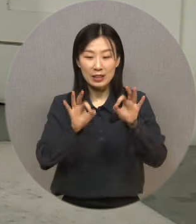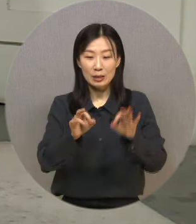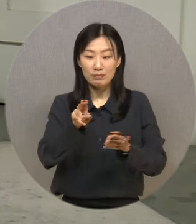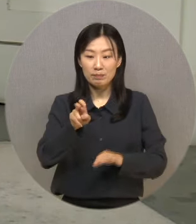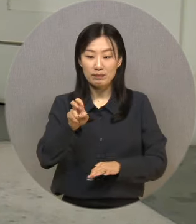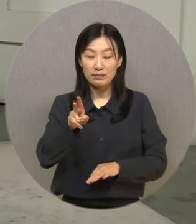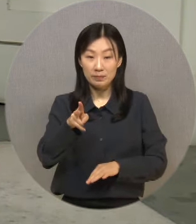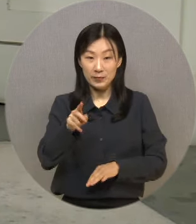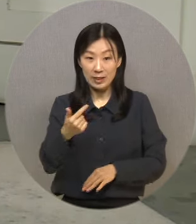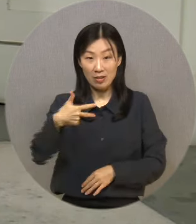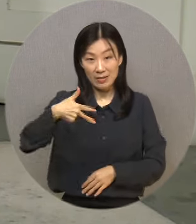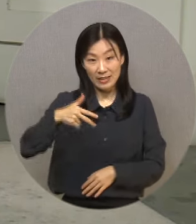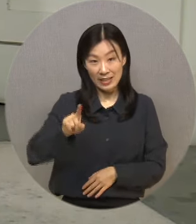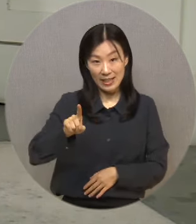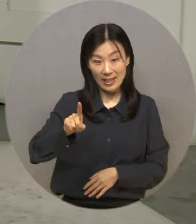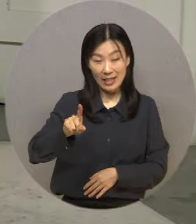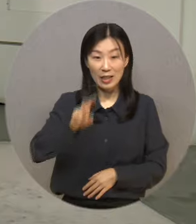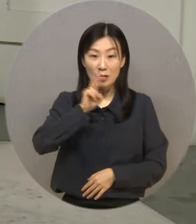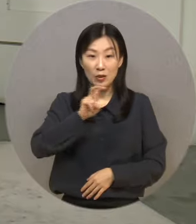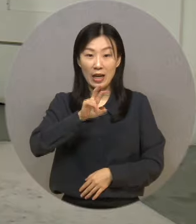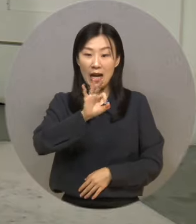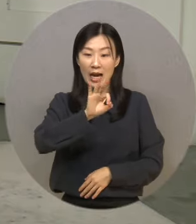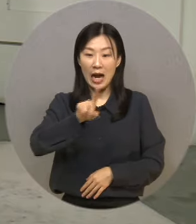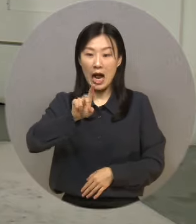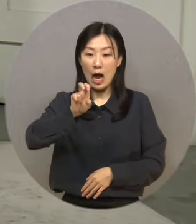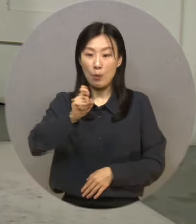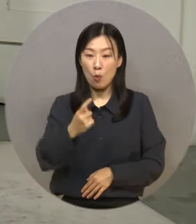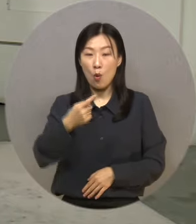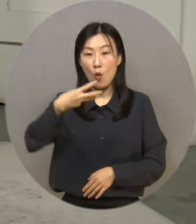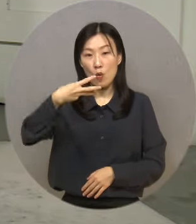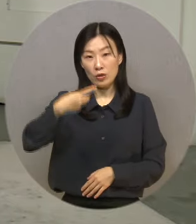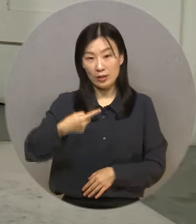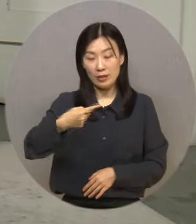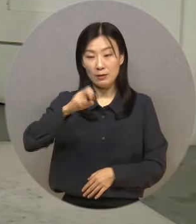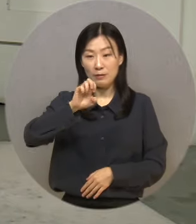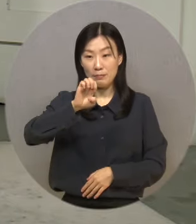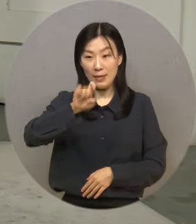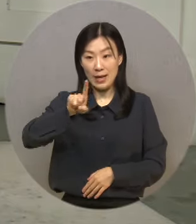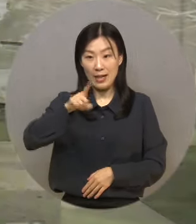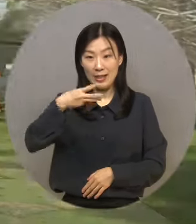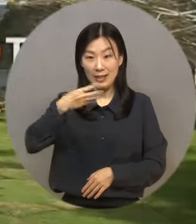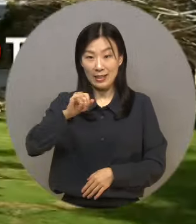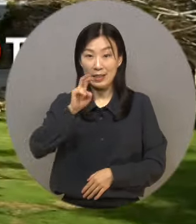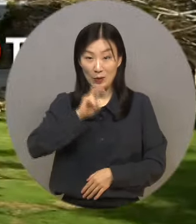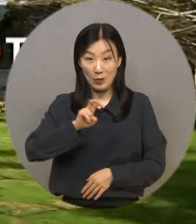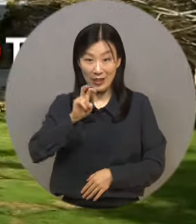아모르 파티 듣겠습니다. 부탁합니다. 예, 감사합니다. 네.